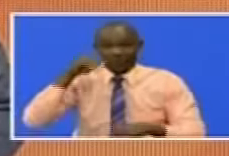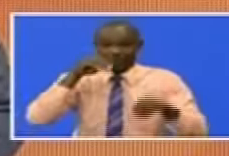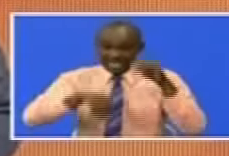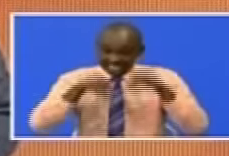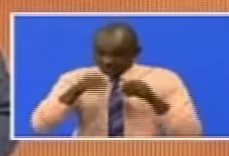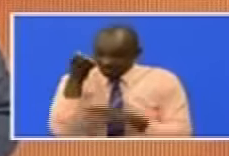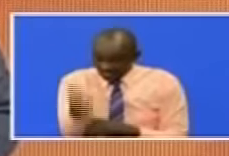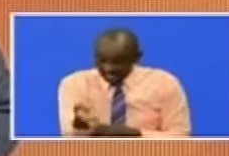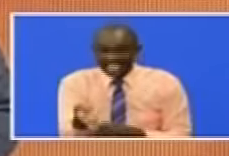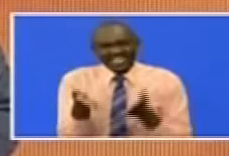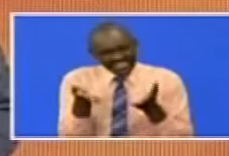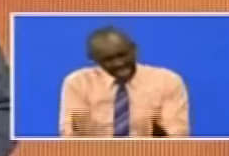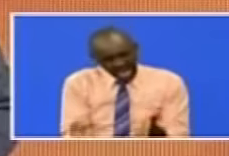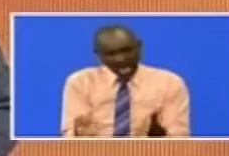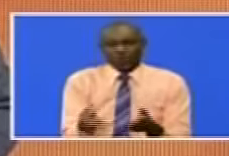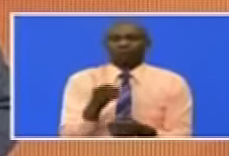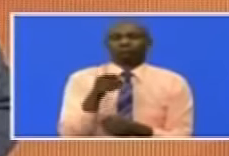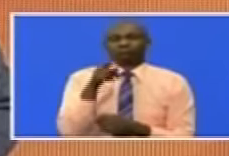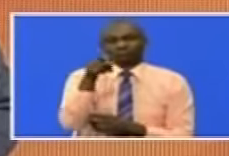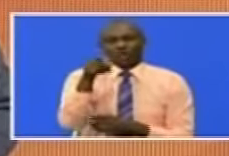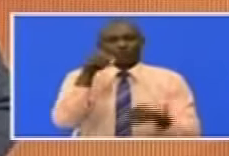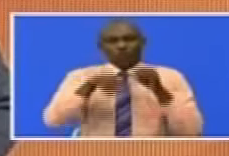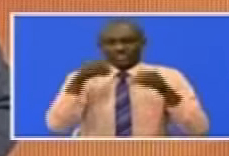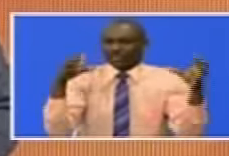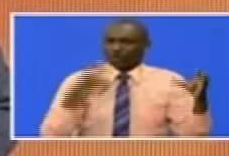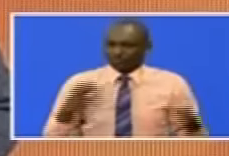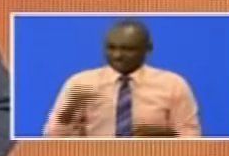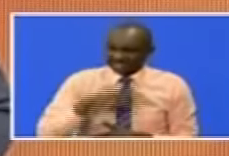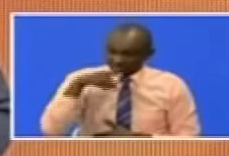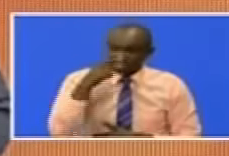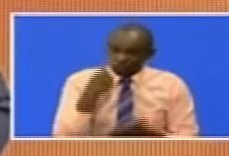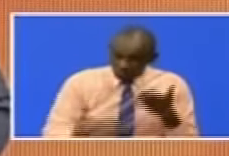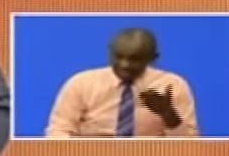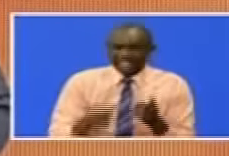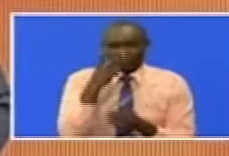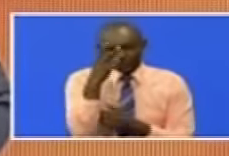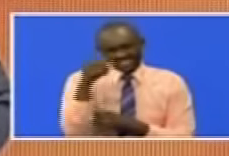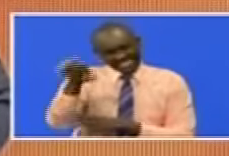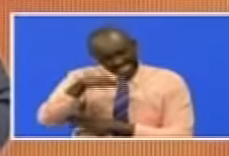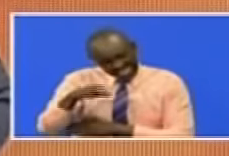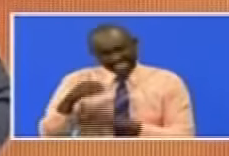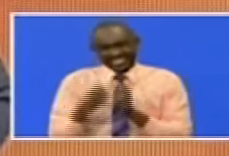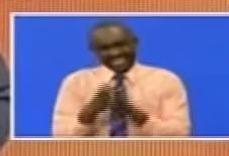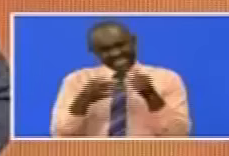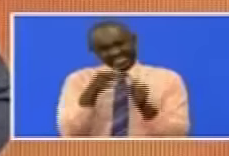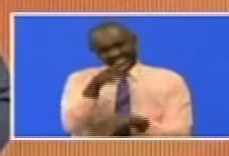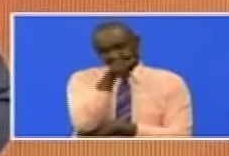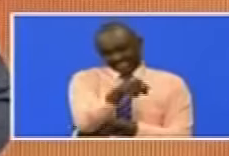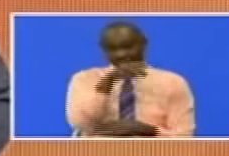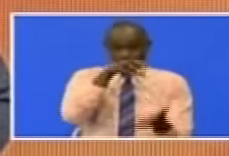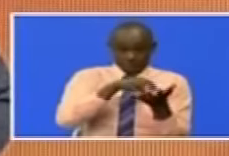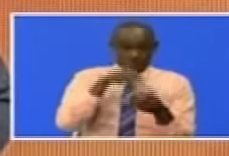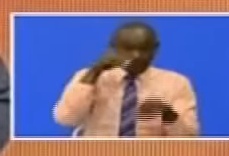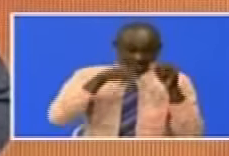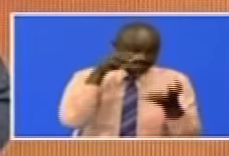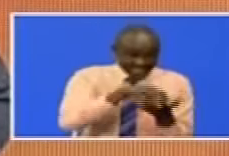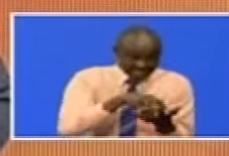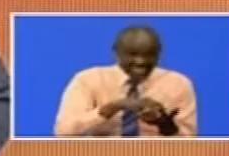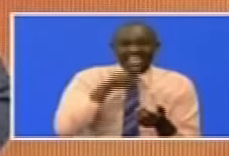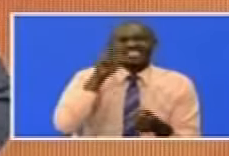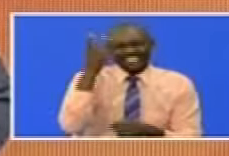uchaguzi imetoa orodha ya wagombeaji 280 na maeneo 20 ambayo uchaguzi wenyewe utafanyika. Uchaguzi huo utakuwa wa